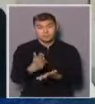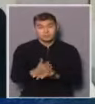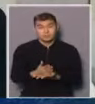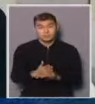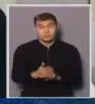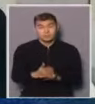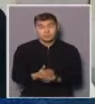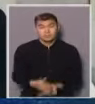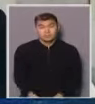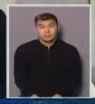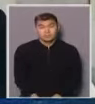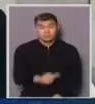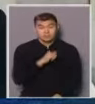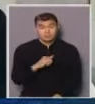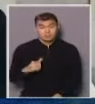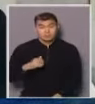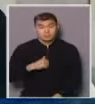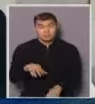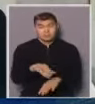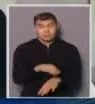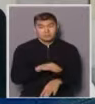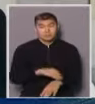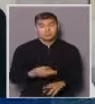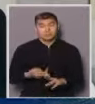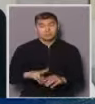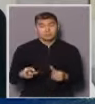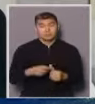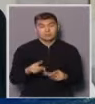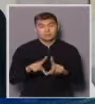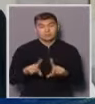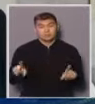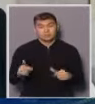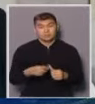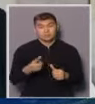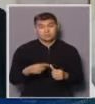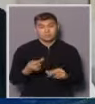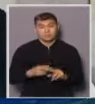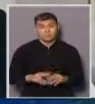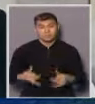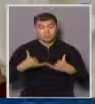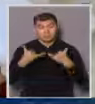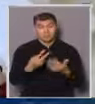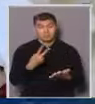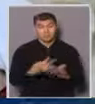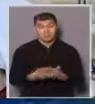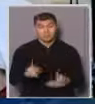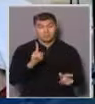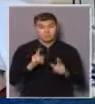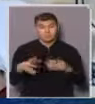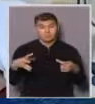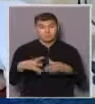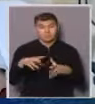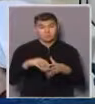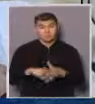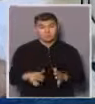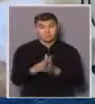бір өзіміздің атымыздан, мына әкімшіліктің атынан және мекемелердің атынан бір құрмет көрсету. Жиналғандардың ішіндегі